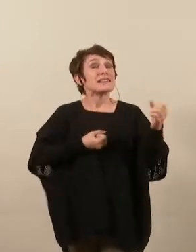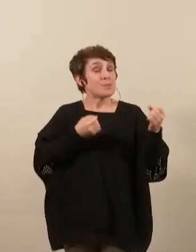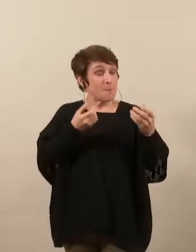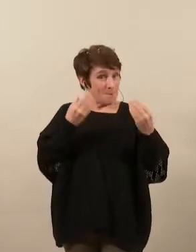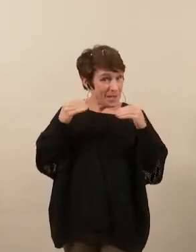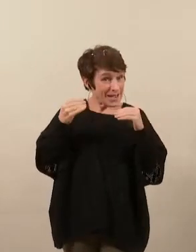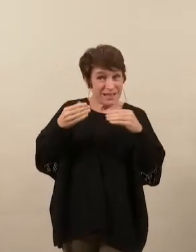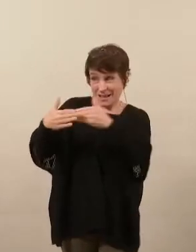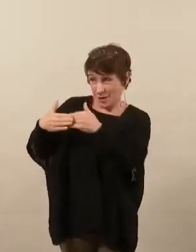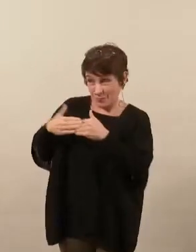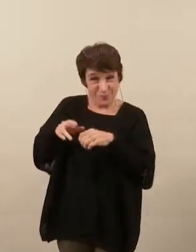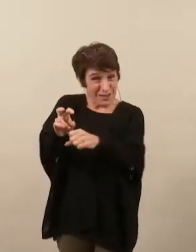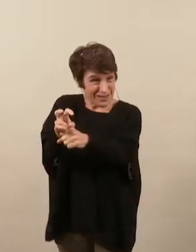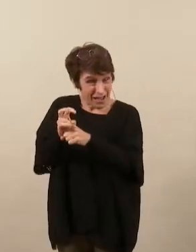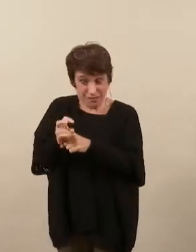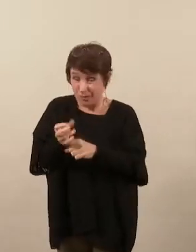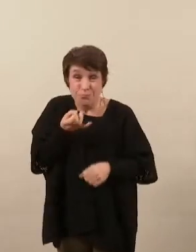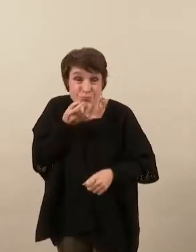vent.